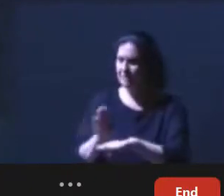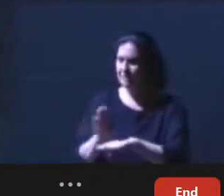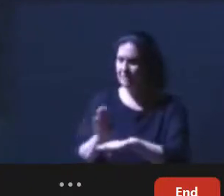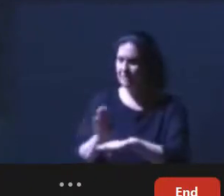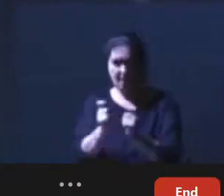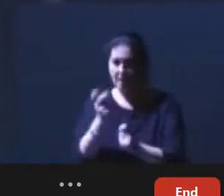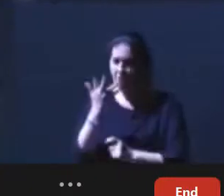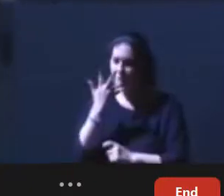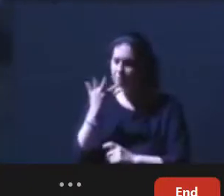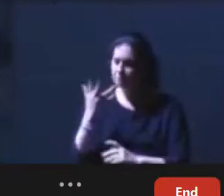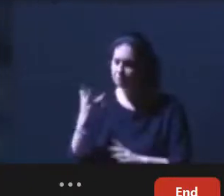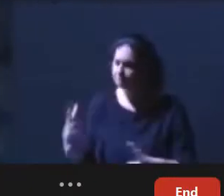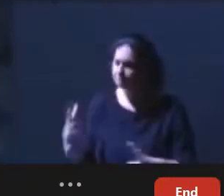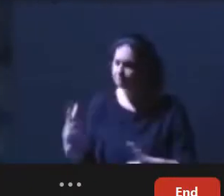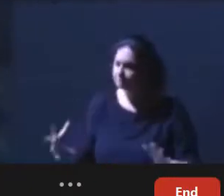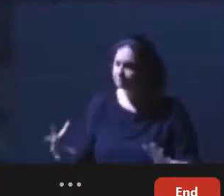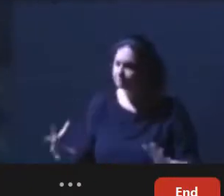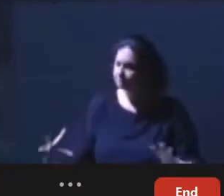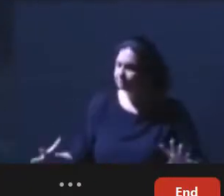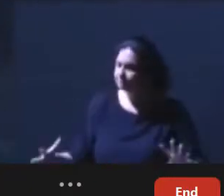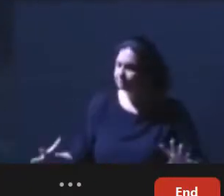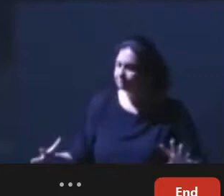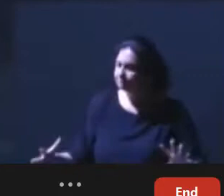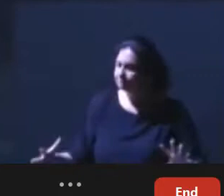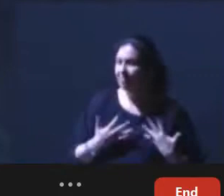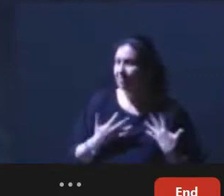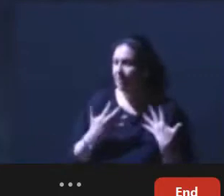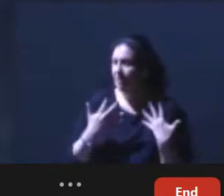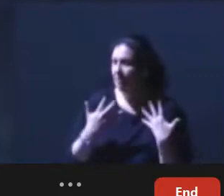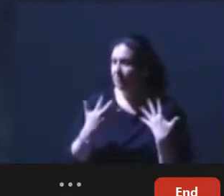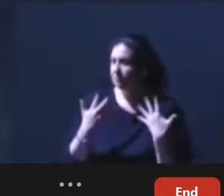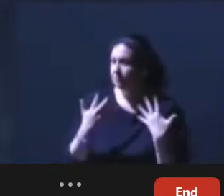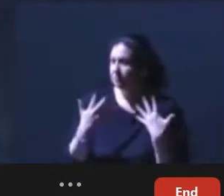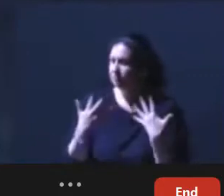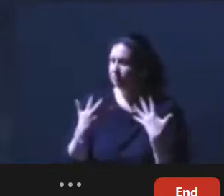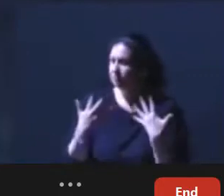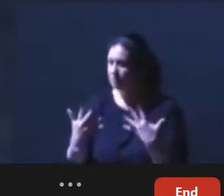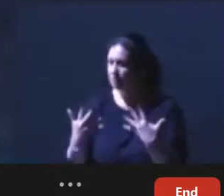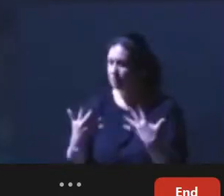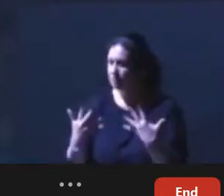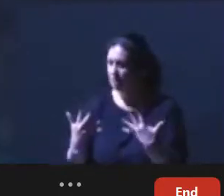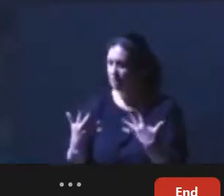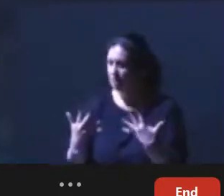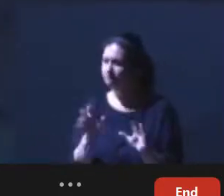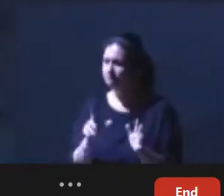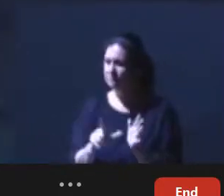không ạ? Chúng ta tạo ra một cộng đồng